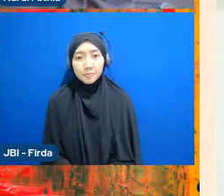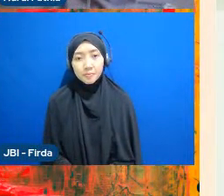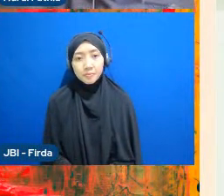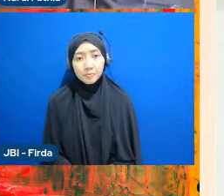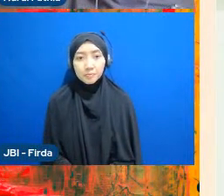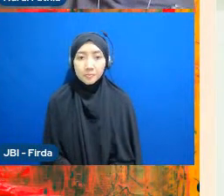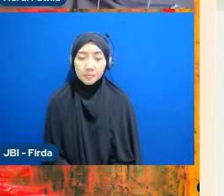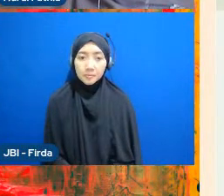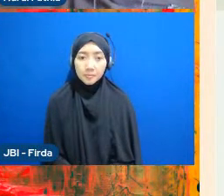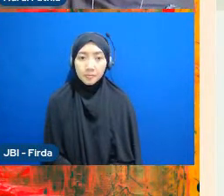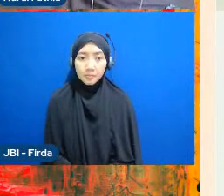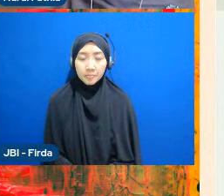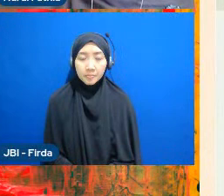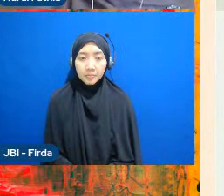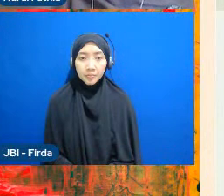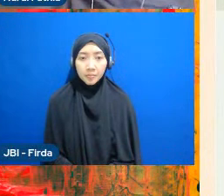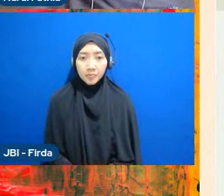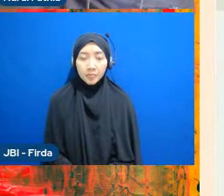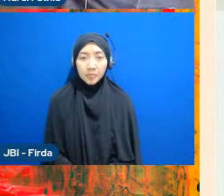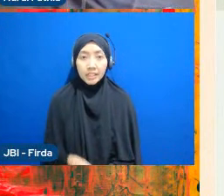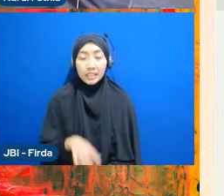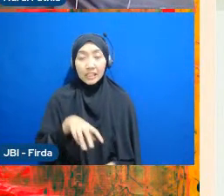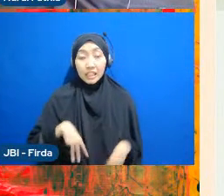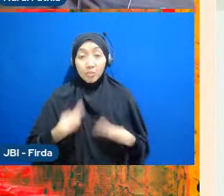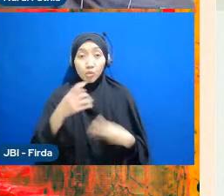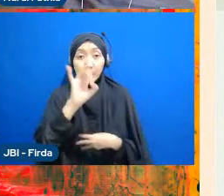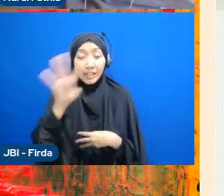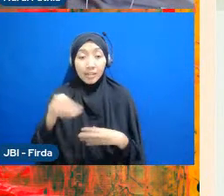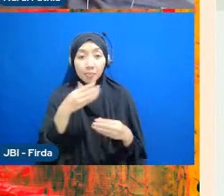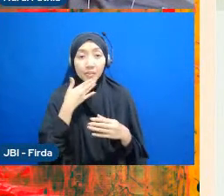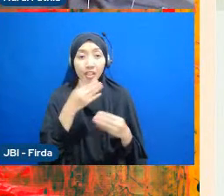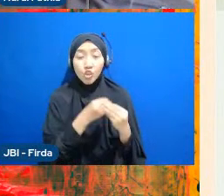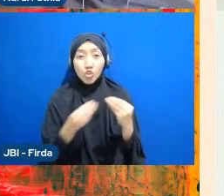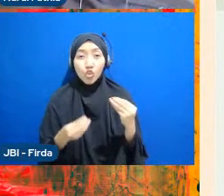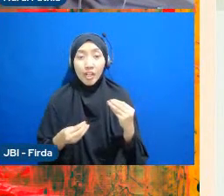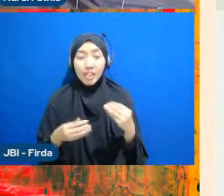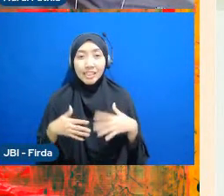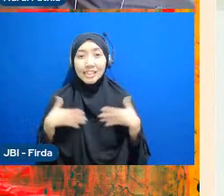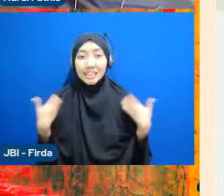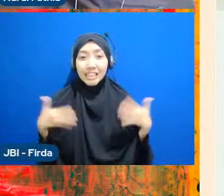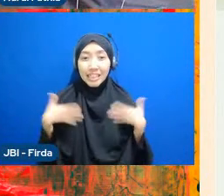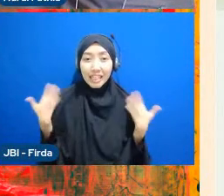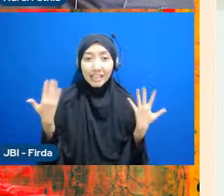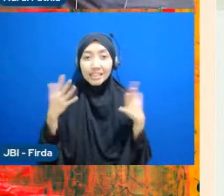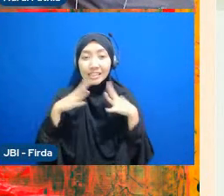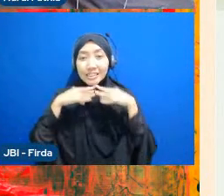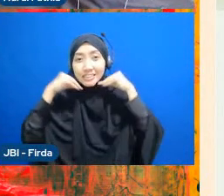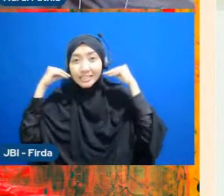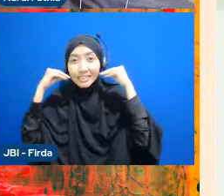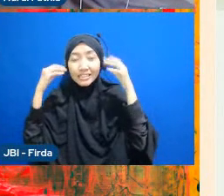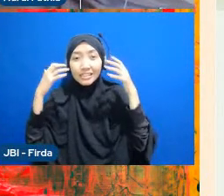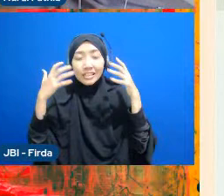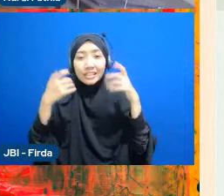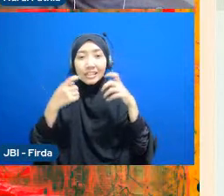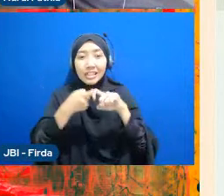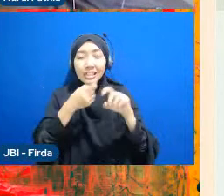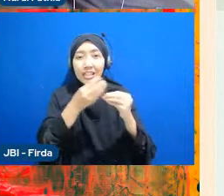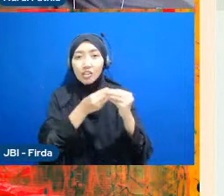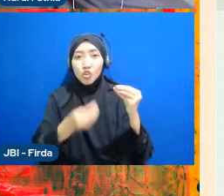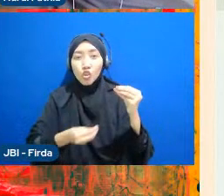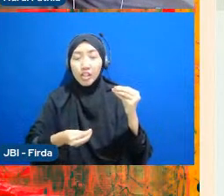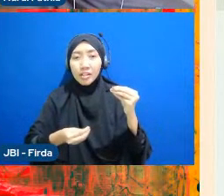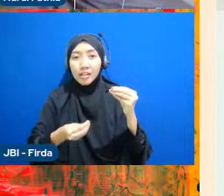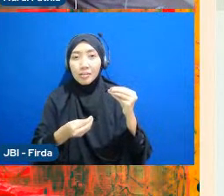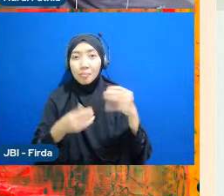Nah, ini ada jenis-jenis emosi lainnya ya. Ini merupakan turunan biasanya. Kalau senang, girang itu turunan dari emosi-emosi bahagia,